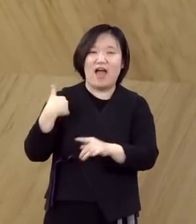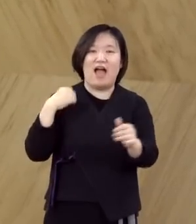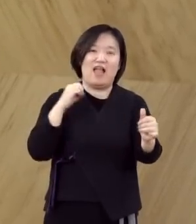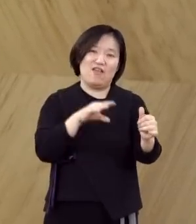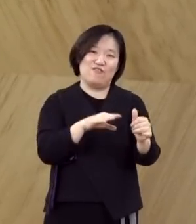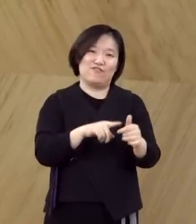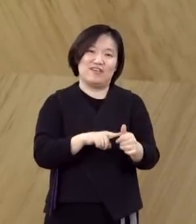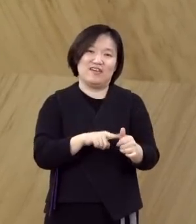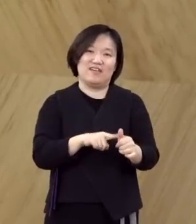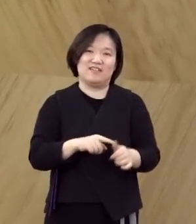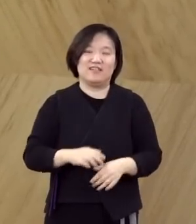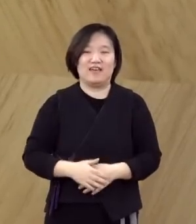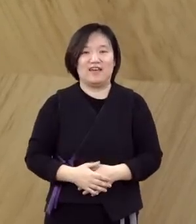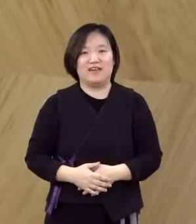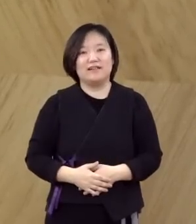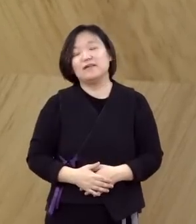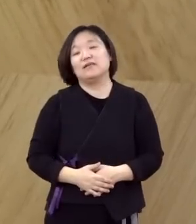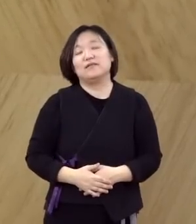하면서,